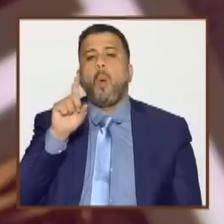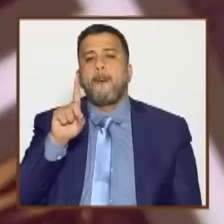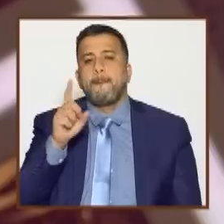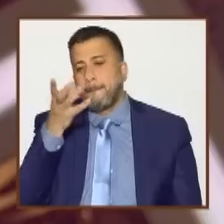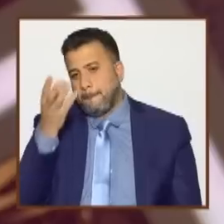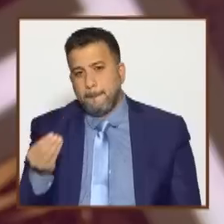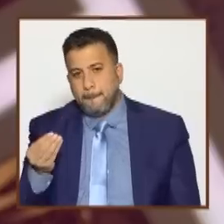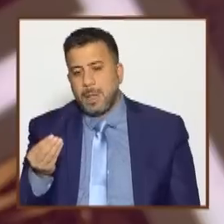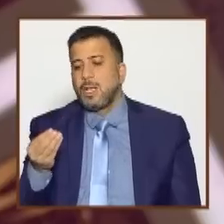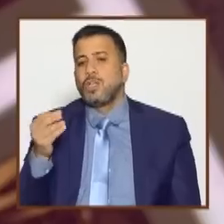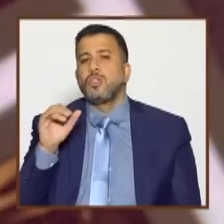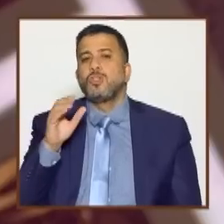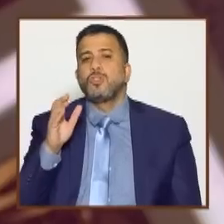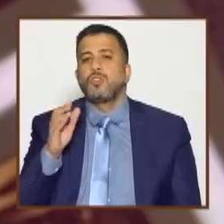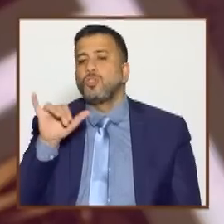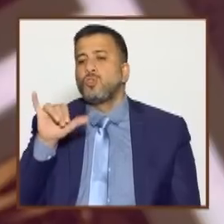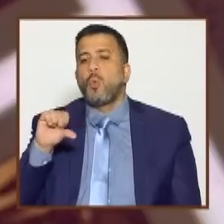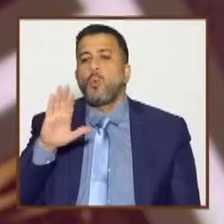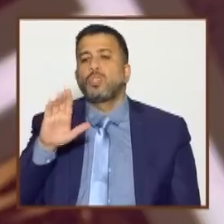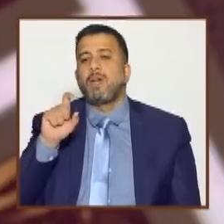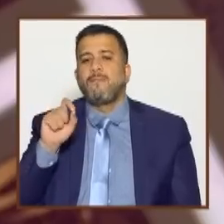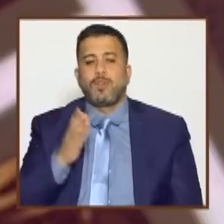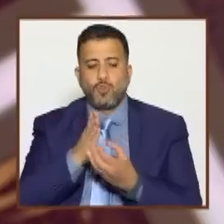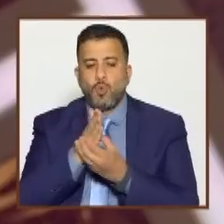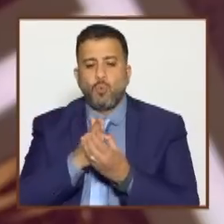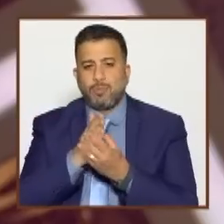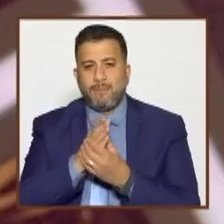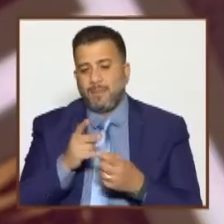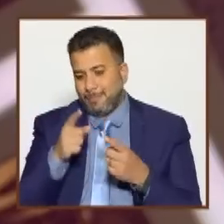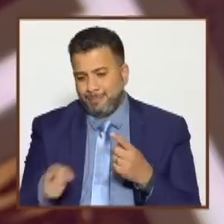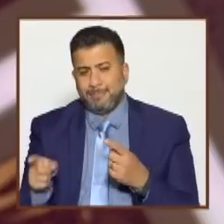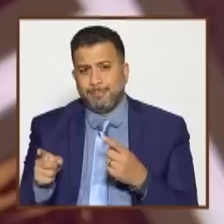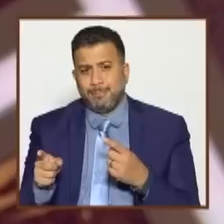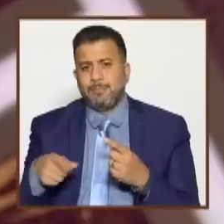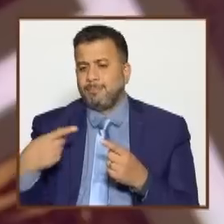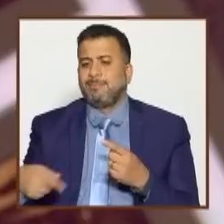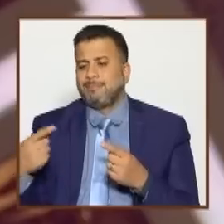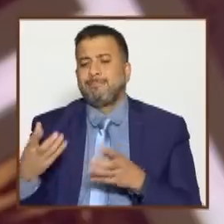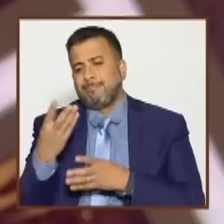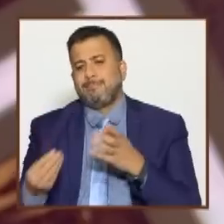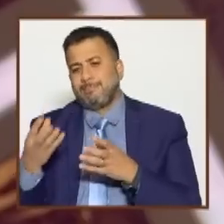ويعقوب أتى بيوسف عليه السلام، يعقوب أتى بيوسف، وهكذا.